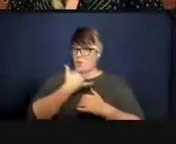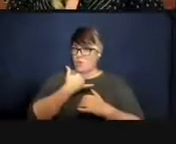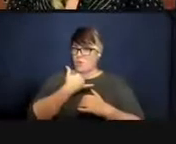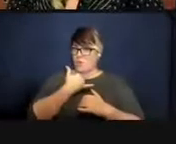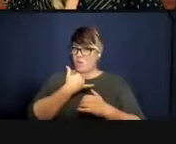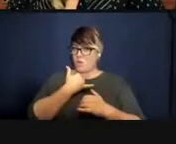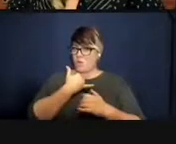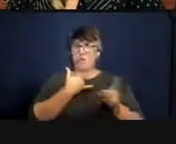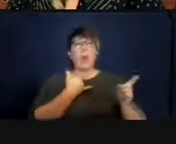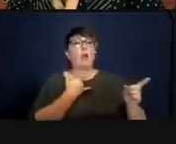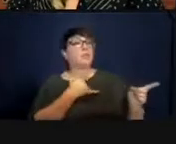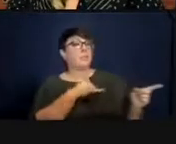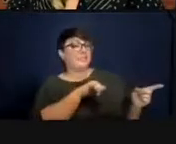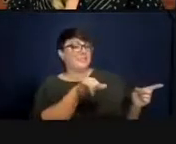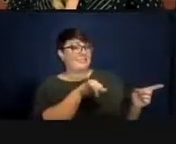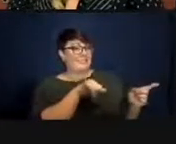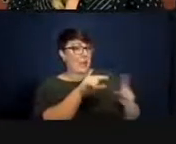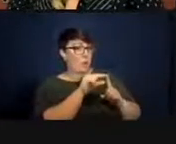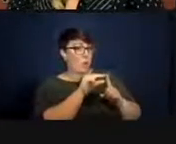Nimesoma lisilofa.